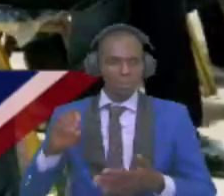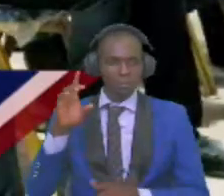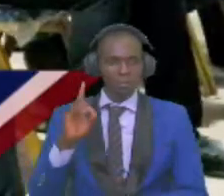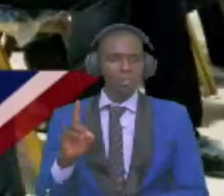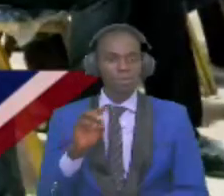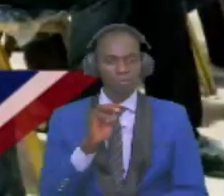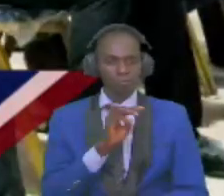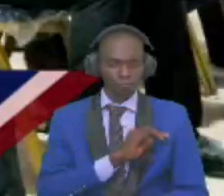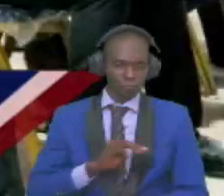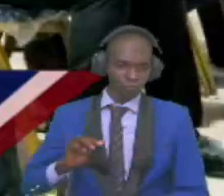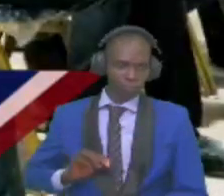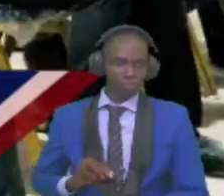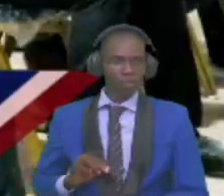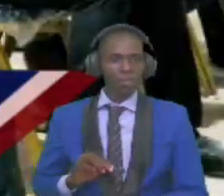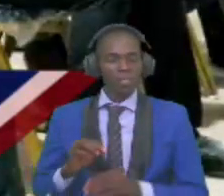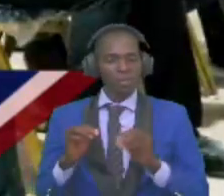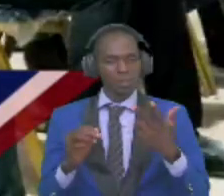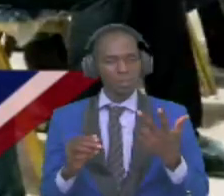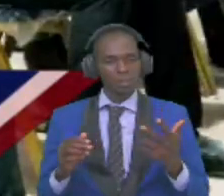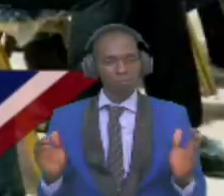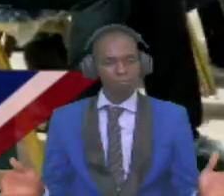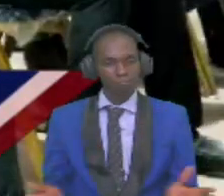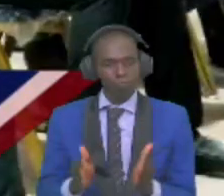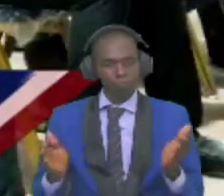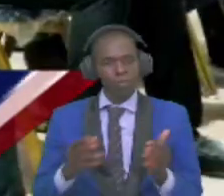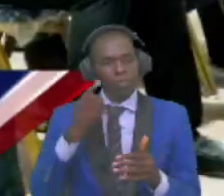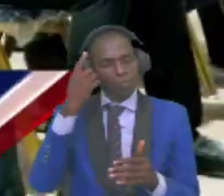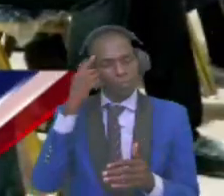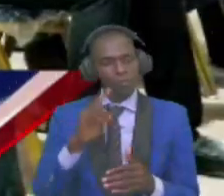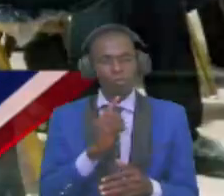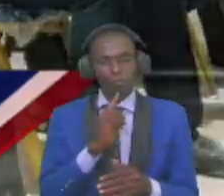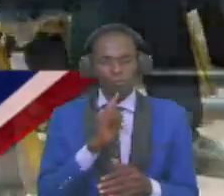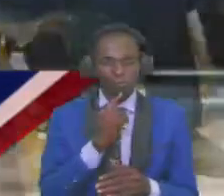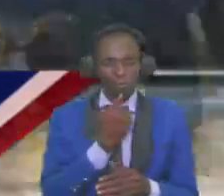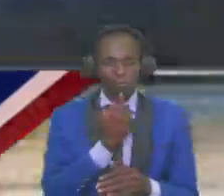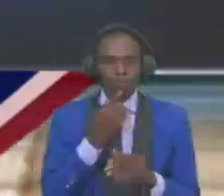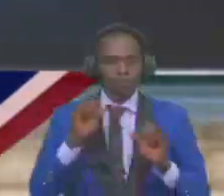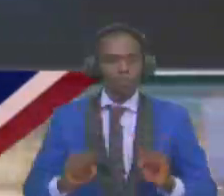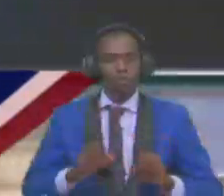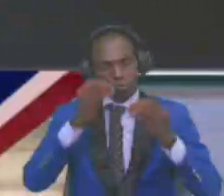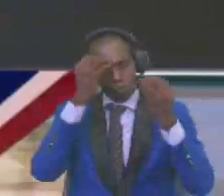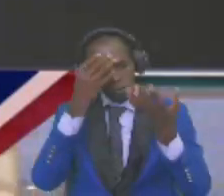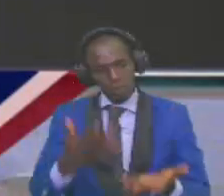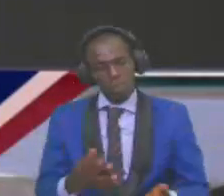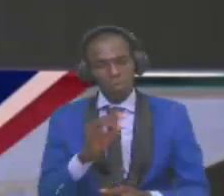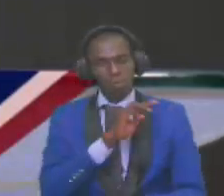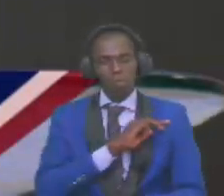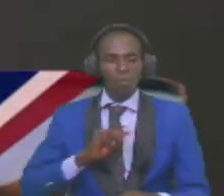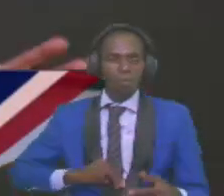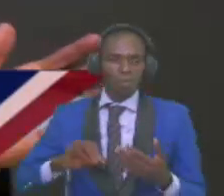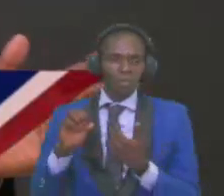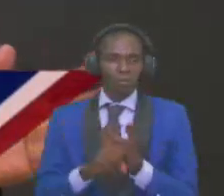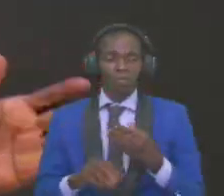les hôtes à sion pour l'aimable chimie et cessèrent allons la première partie